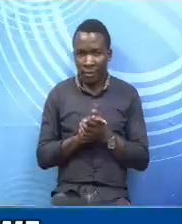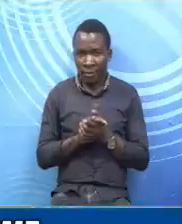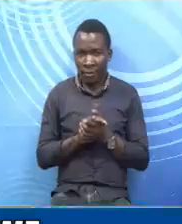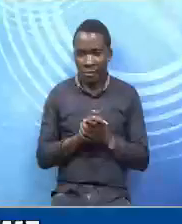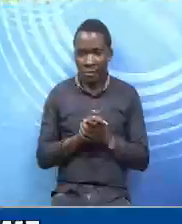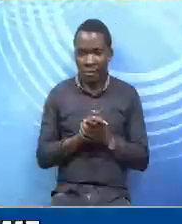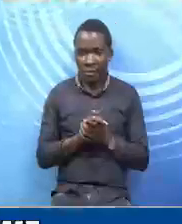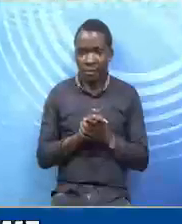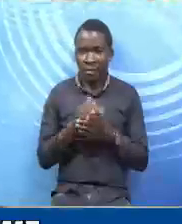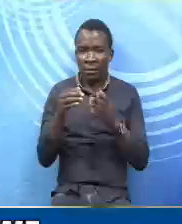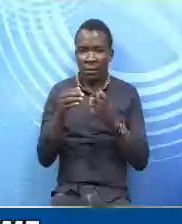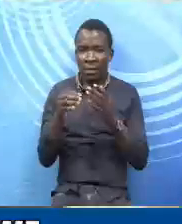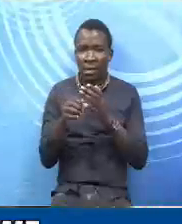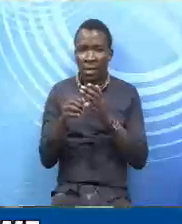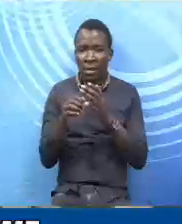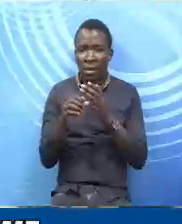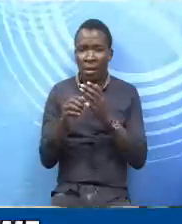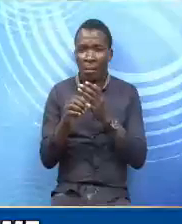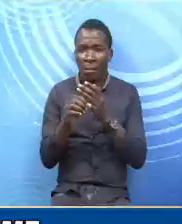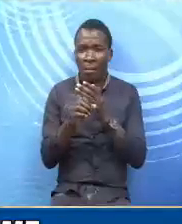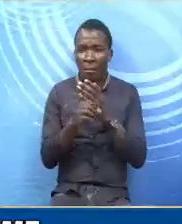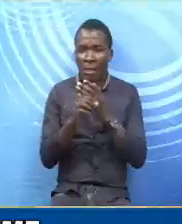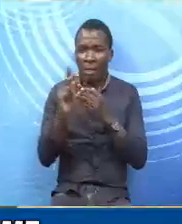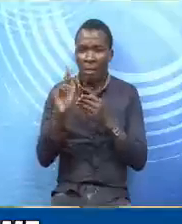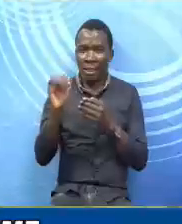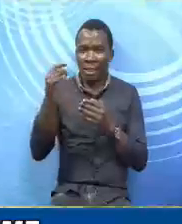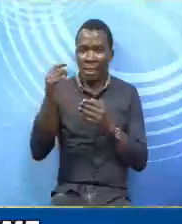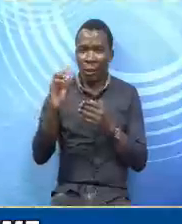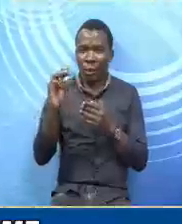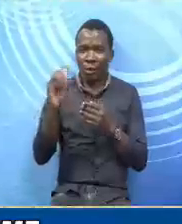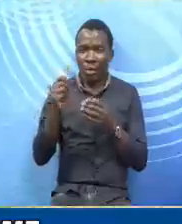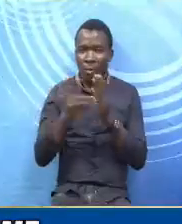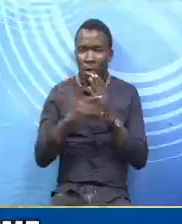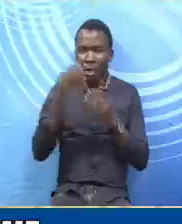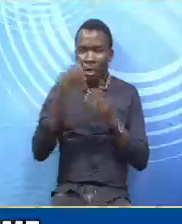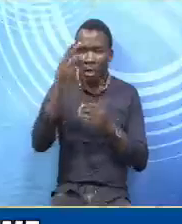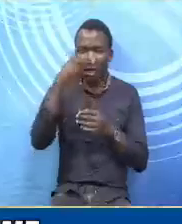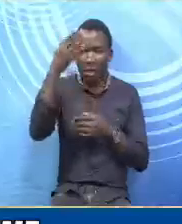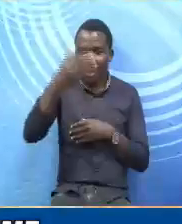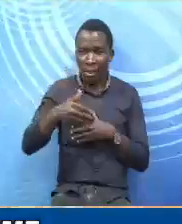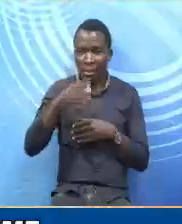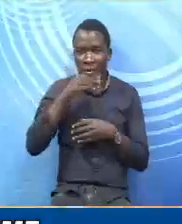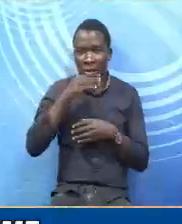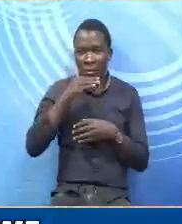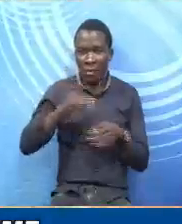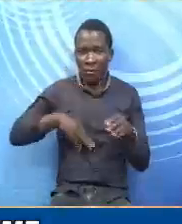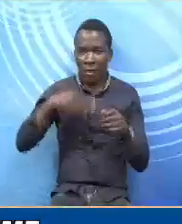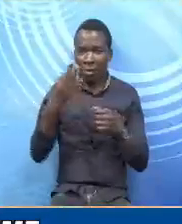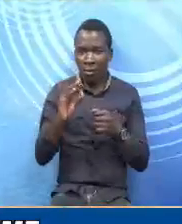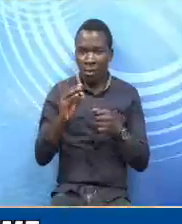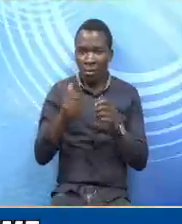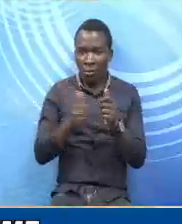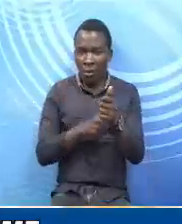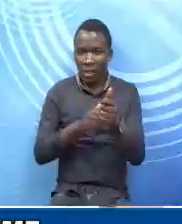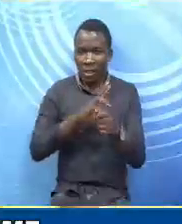karere ka Nyanza mu murenge wa Kigoma mu kagari ka Gahombo ahavuga inkuru y'umusore w'imyaka 30 twiringiye Imana Nepomuseni ukurikiranyweho icyaha cyo gusambanya